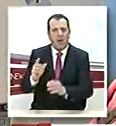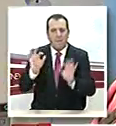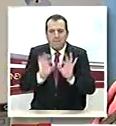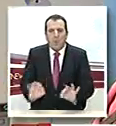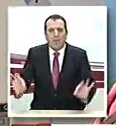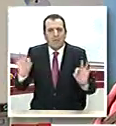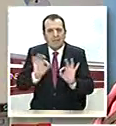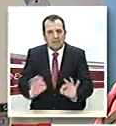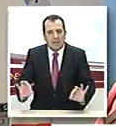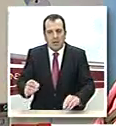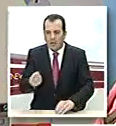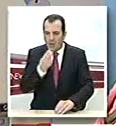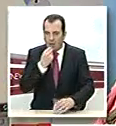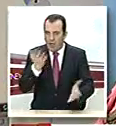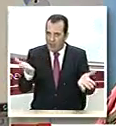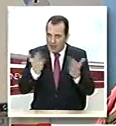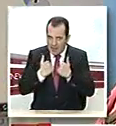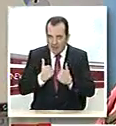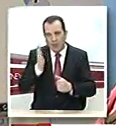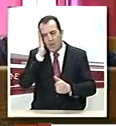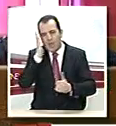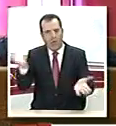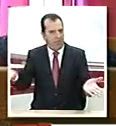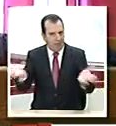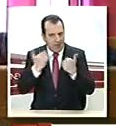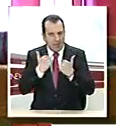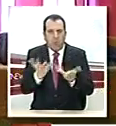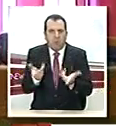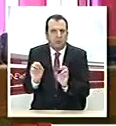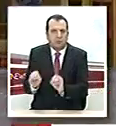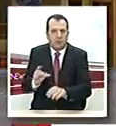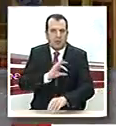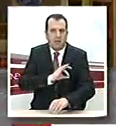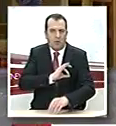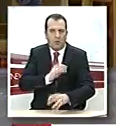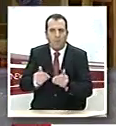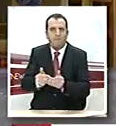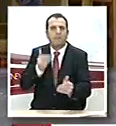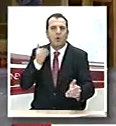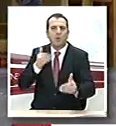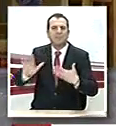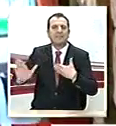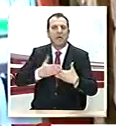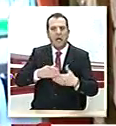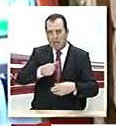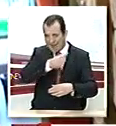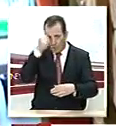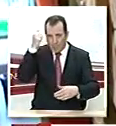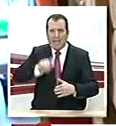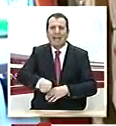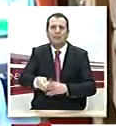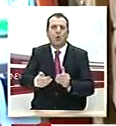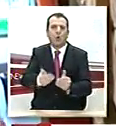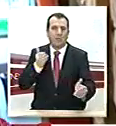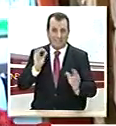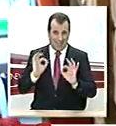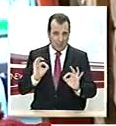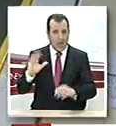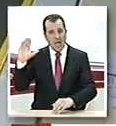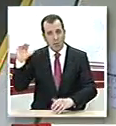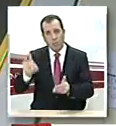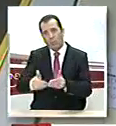υπάρχει σύντηση, ούτε ύπνο σε αυτά τα παιδάκια και επίσης θα κλείνουν και νωρίτερα τους καλοκαιρινούς μήνες. Αντί Ιούλιο